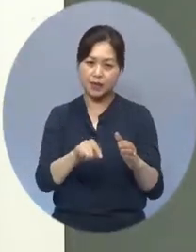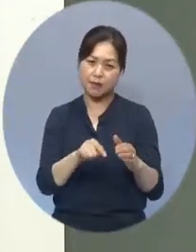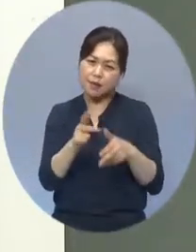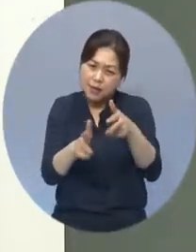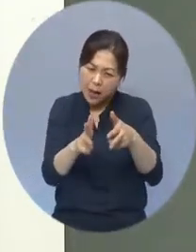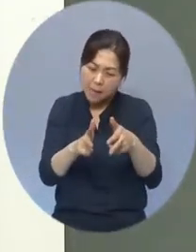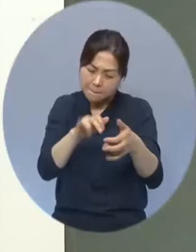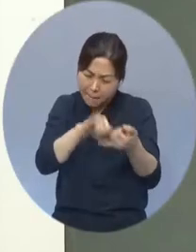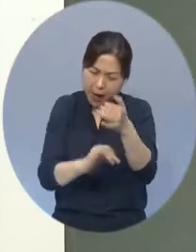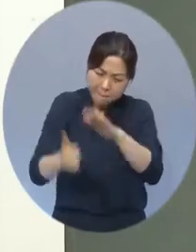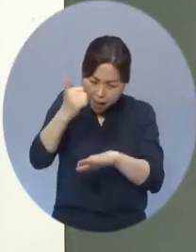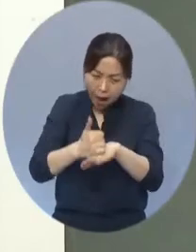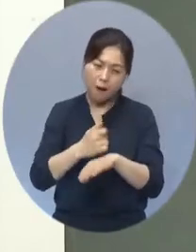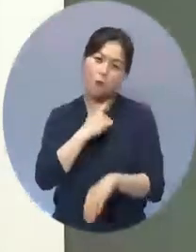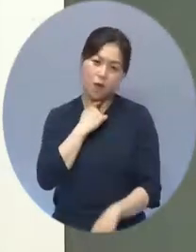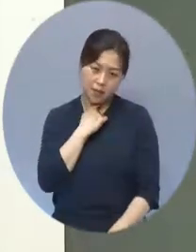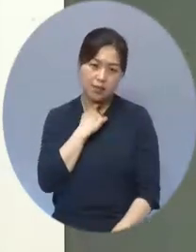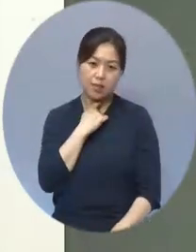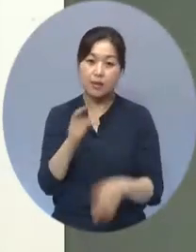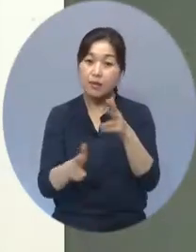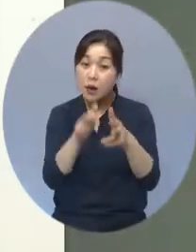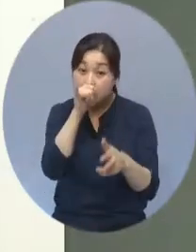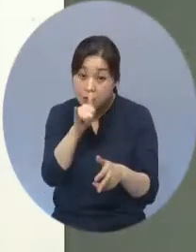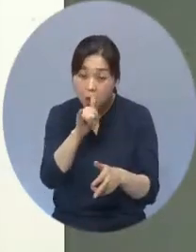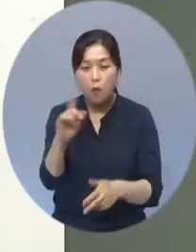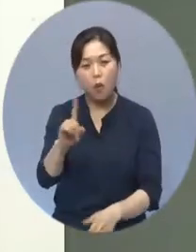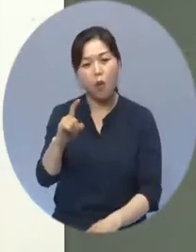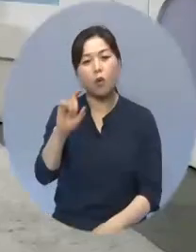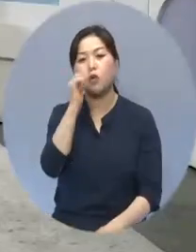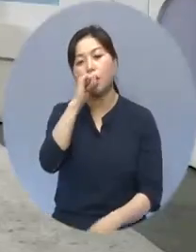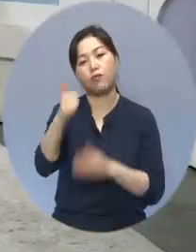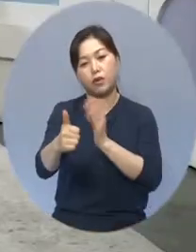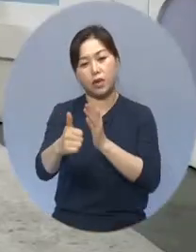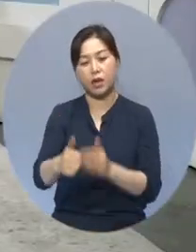이루어야겠다 이런 그 사업이 있으면 하나 소개 좀 해주시죠.